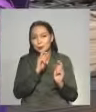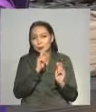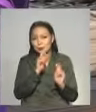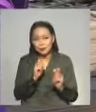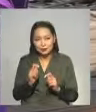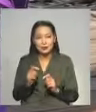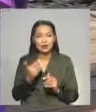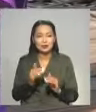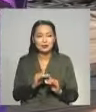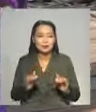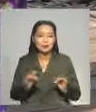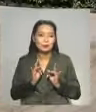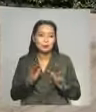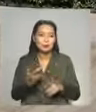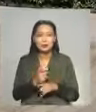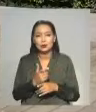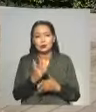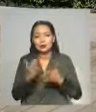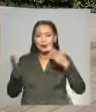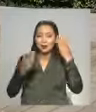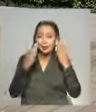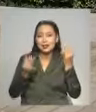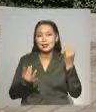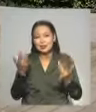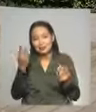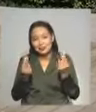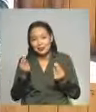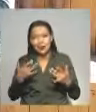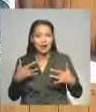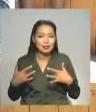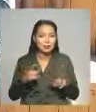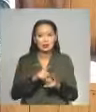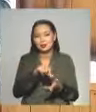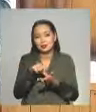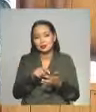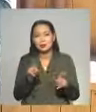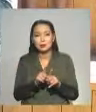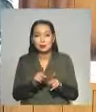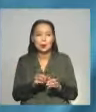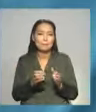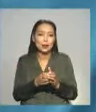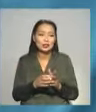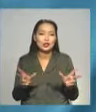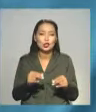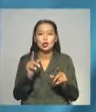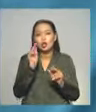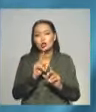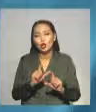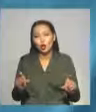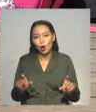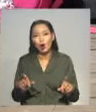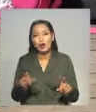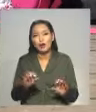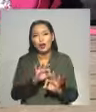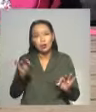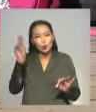настоящим праздником. Кроме презентов, их развлекали, играли с ними в разные игры. По окончанию мероприятия партийцы пожелали школьникам отличной учебы